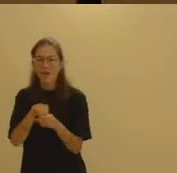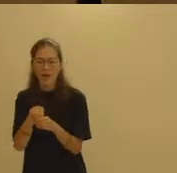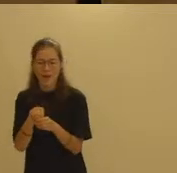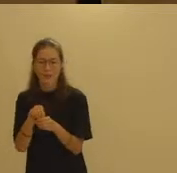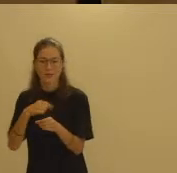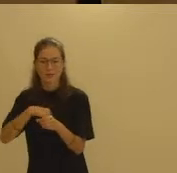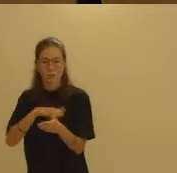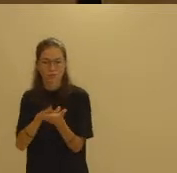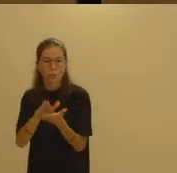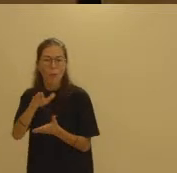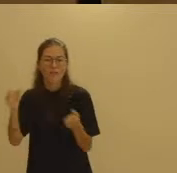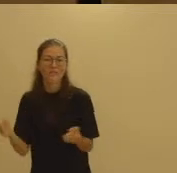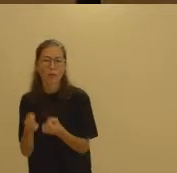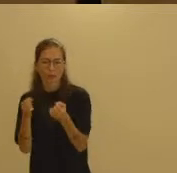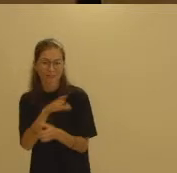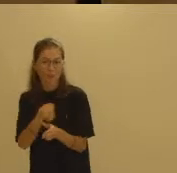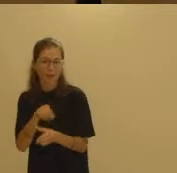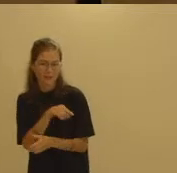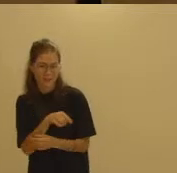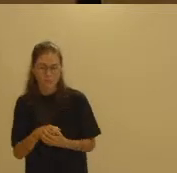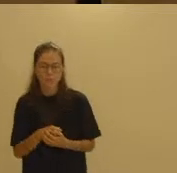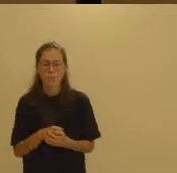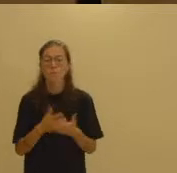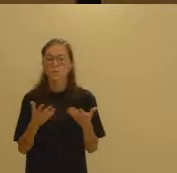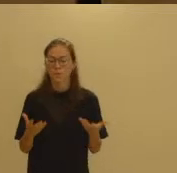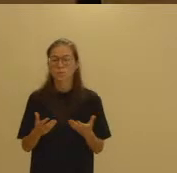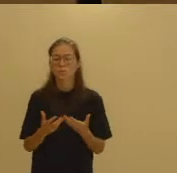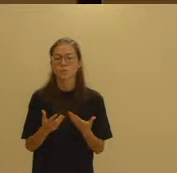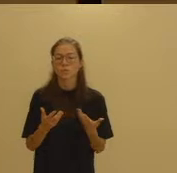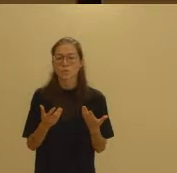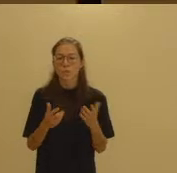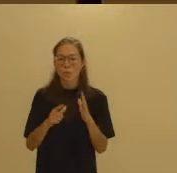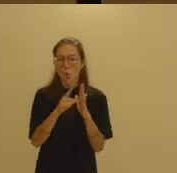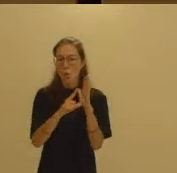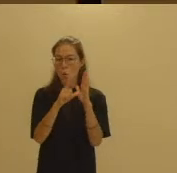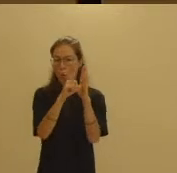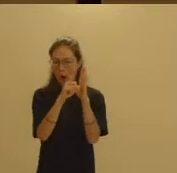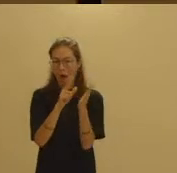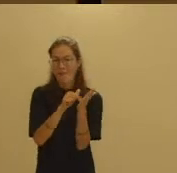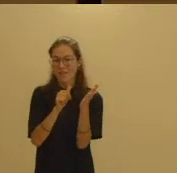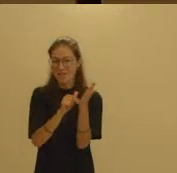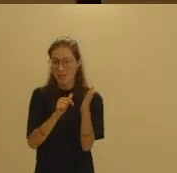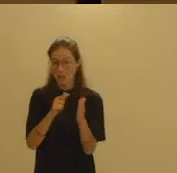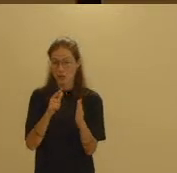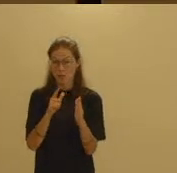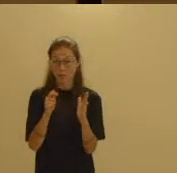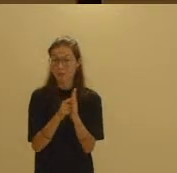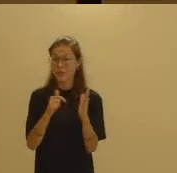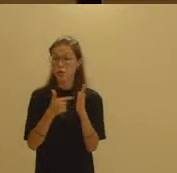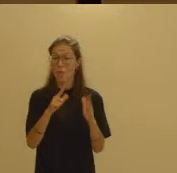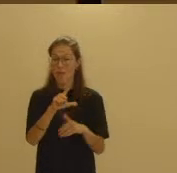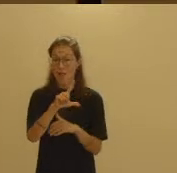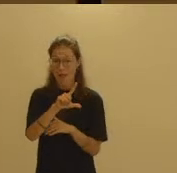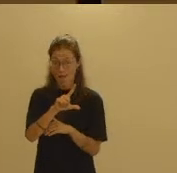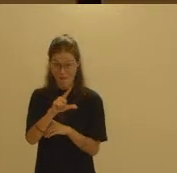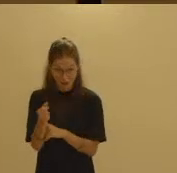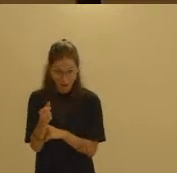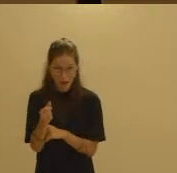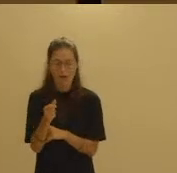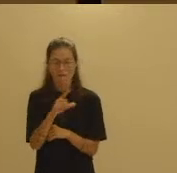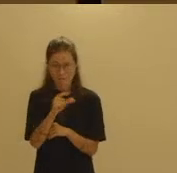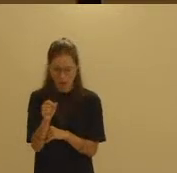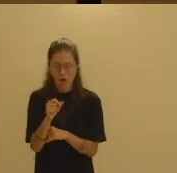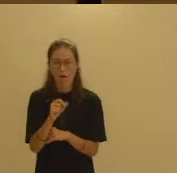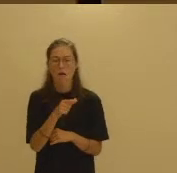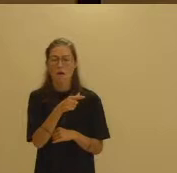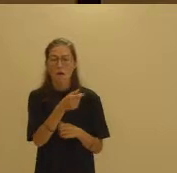un de nos promesses de campagne. Donc la loi de finances de 2020 a introduit la possibilité pour les communes de diminuer